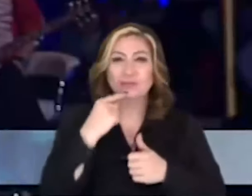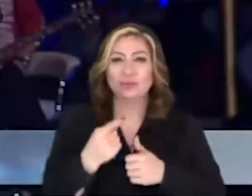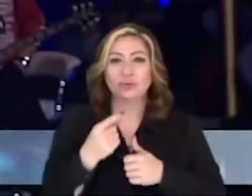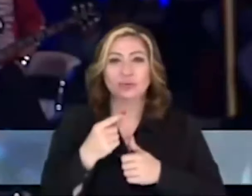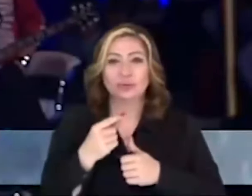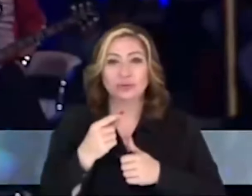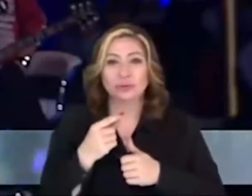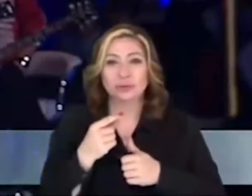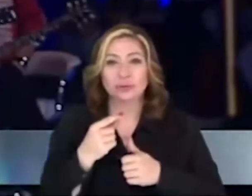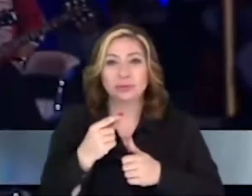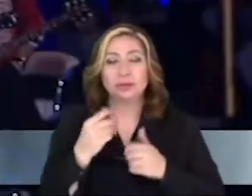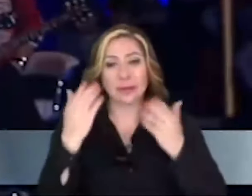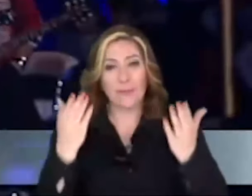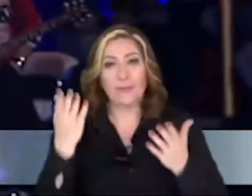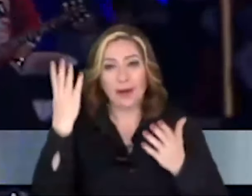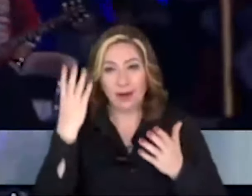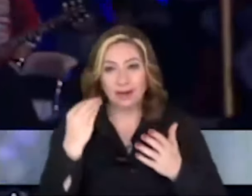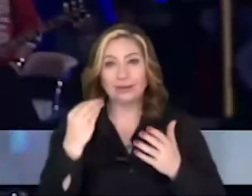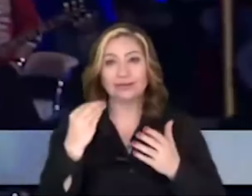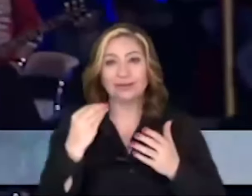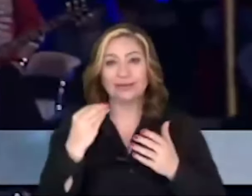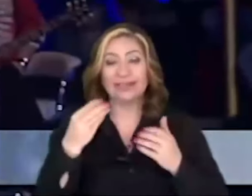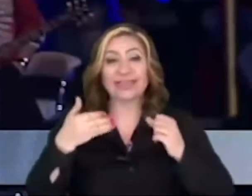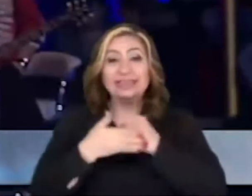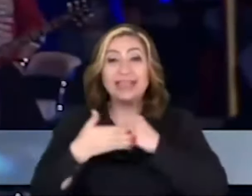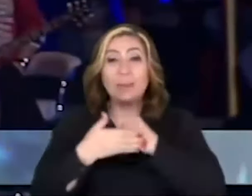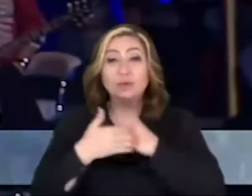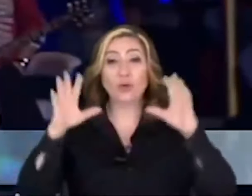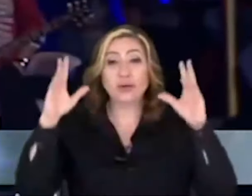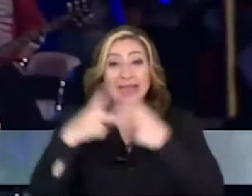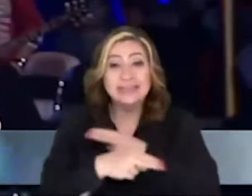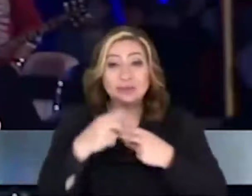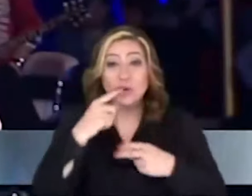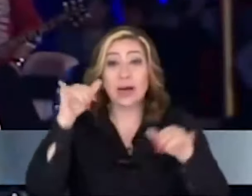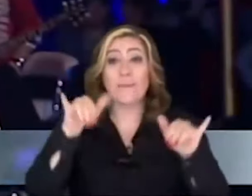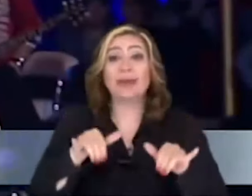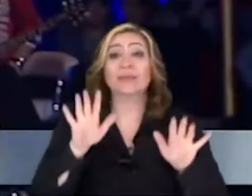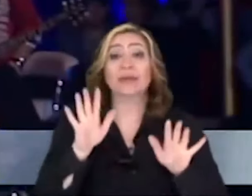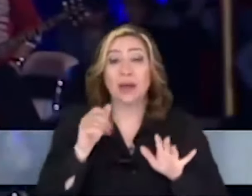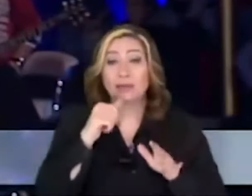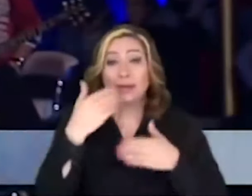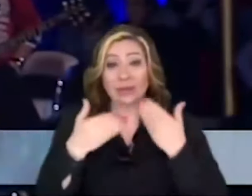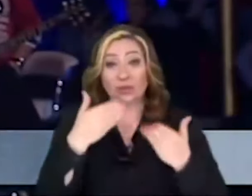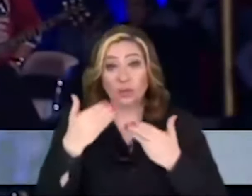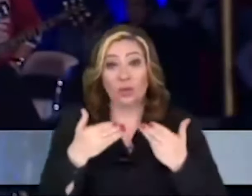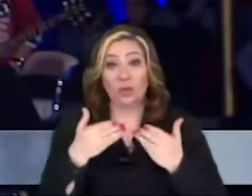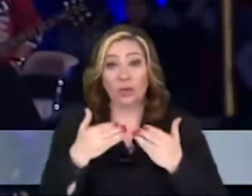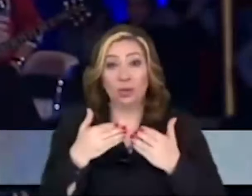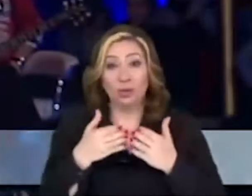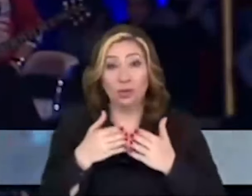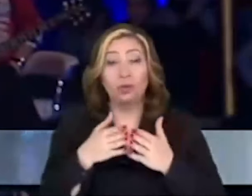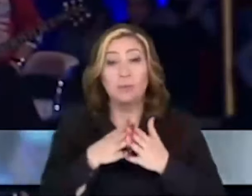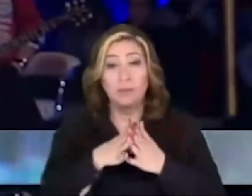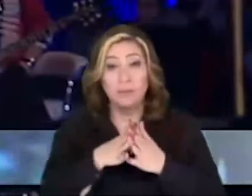da. Giren arıza meydana geldi. Yahu anladık. Peki Trabzon'da kesik diyor. Kapatmayın çocuklar, adam anlatıyor. Evet.